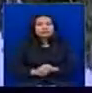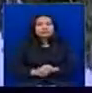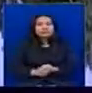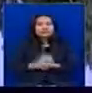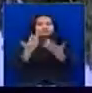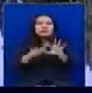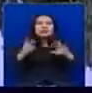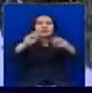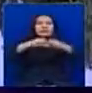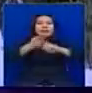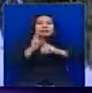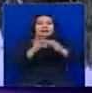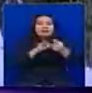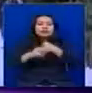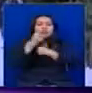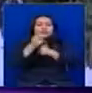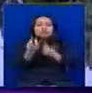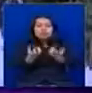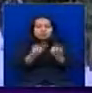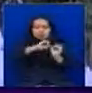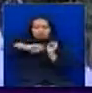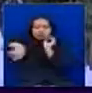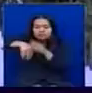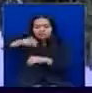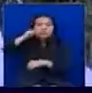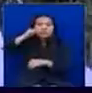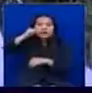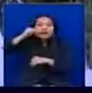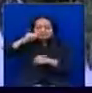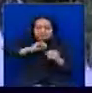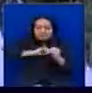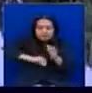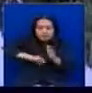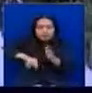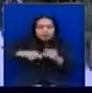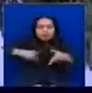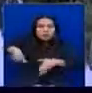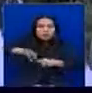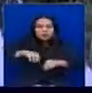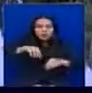องของการจัดการขยะแล้วก็บำบัดน้ำเสียก่อนลงคลองรวมถึงสิ่งปลูกสร้างกีดขวางทางน้ำ